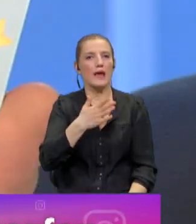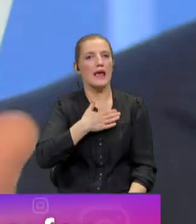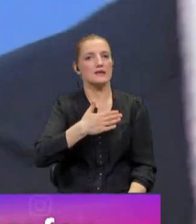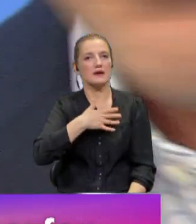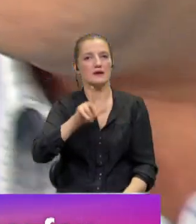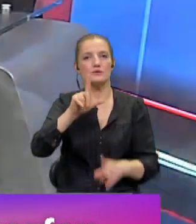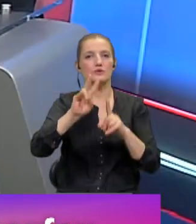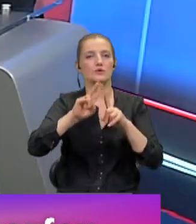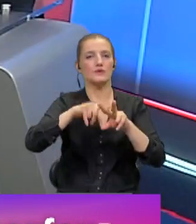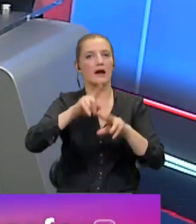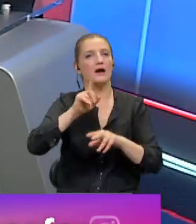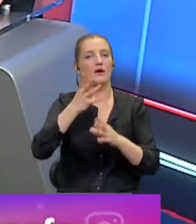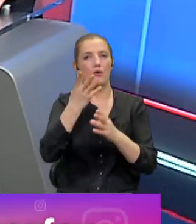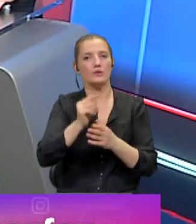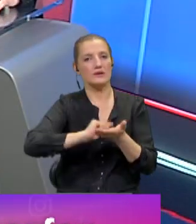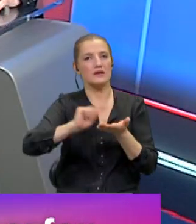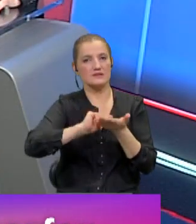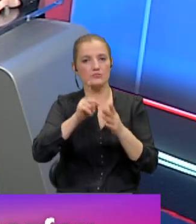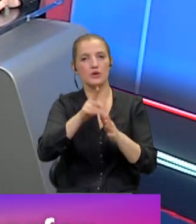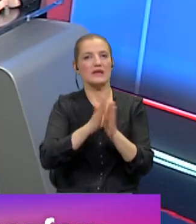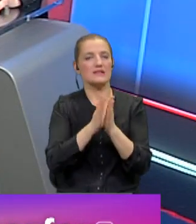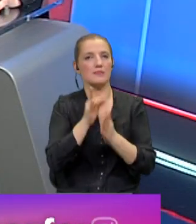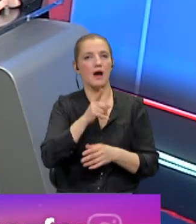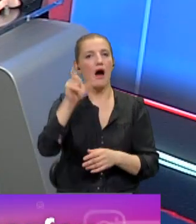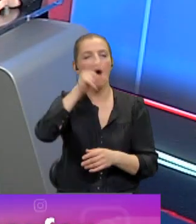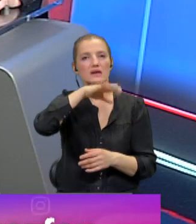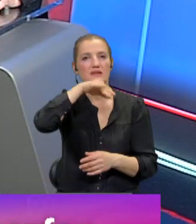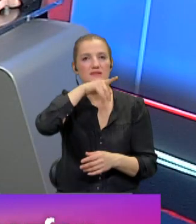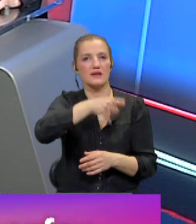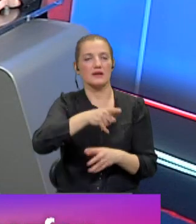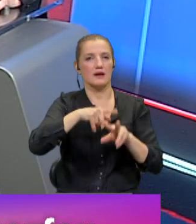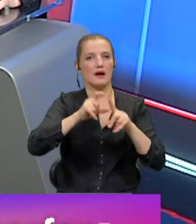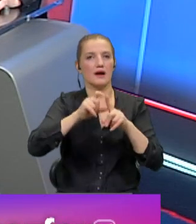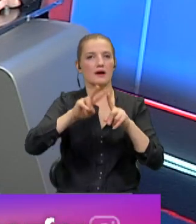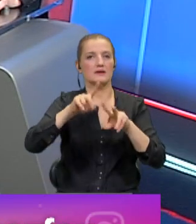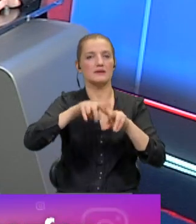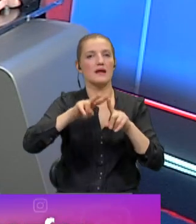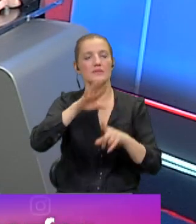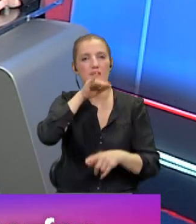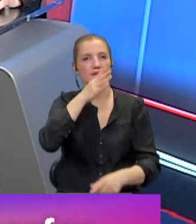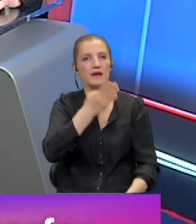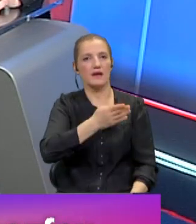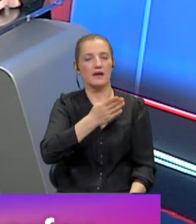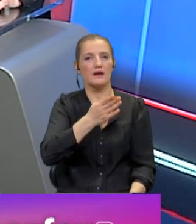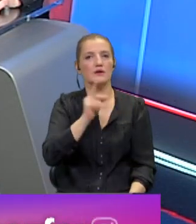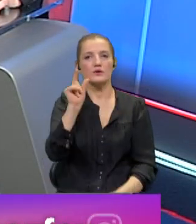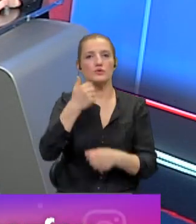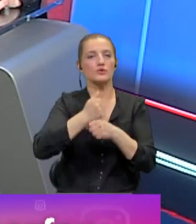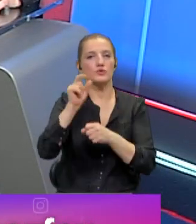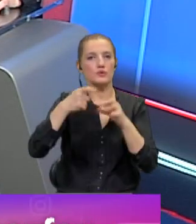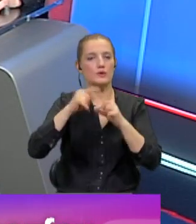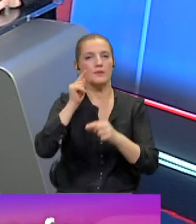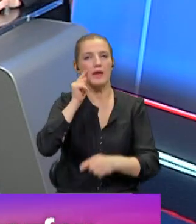kitapta lilayla yapmış oldukları yazmış olduğu bir kitap Aydede Adnan gel yağmurlu şefkatin kızı